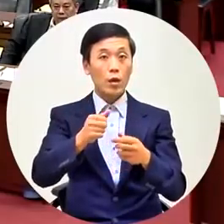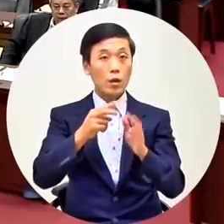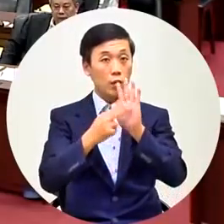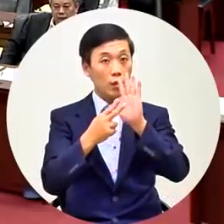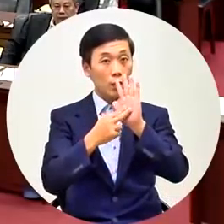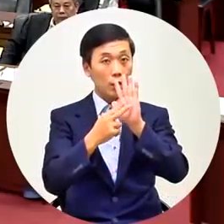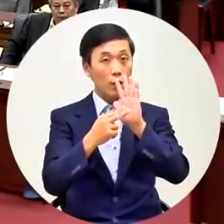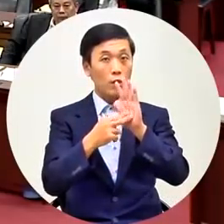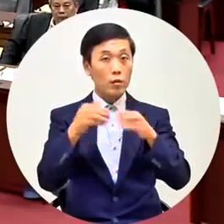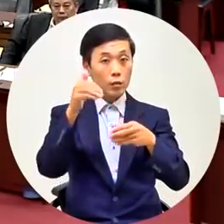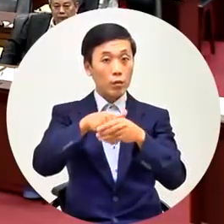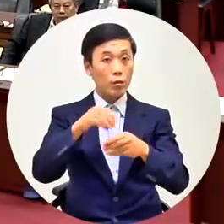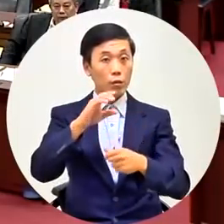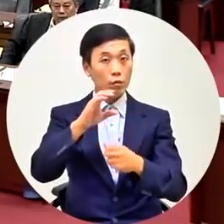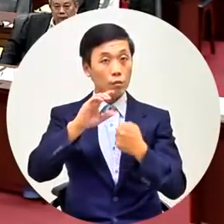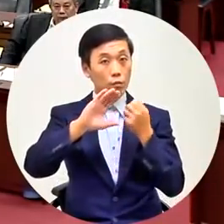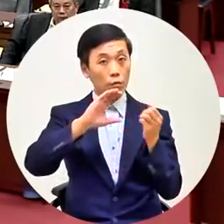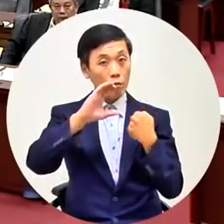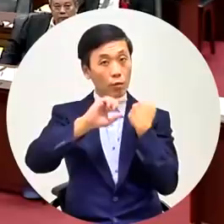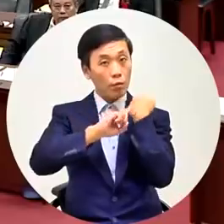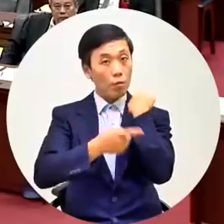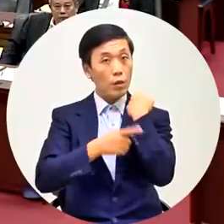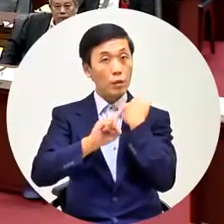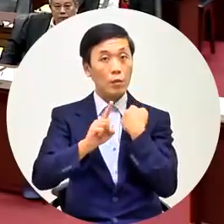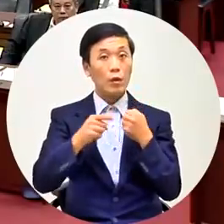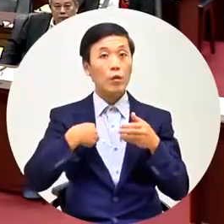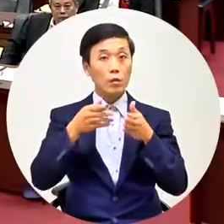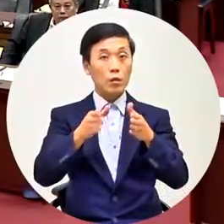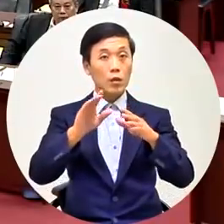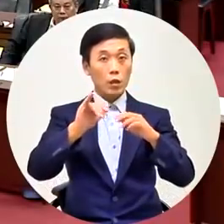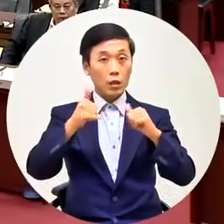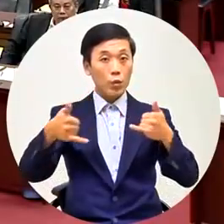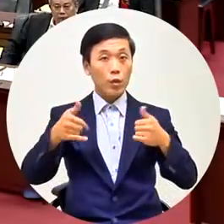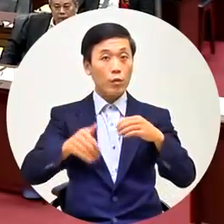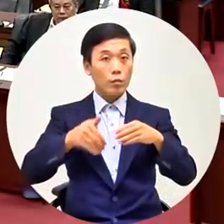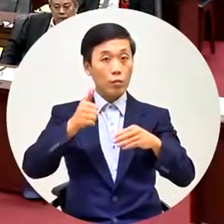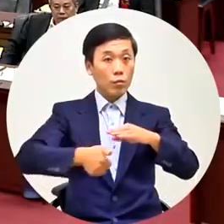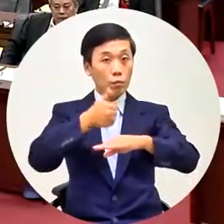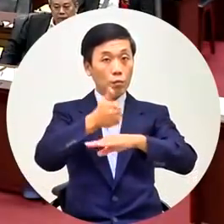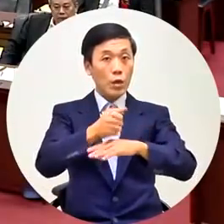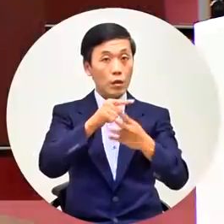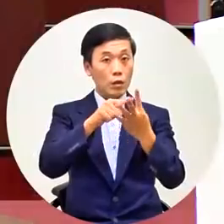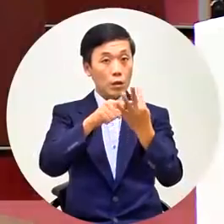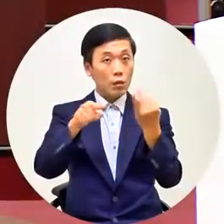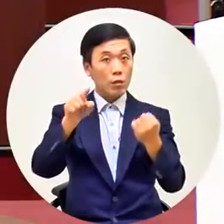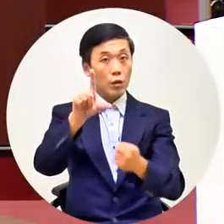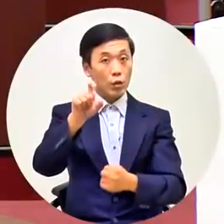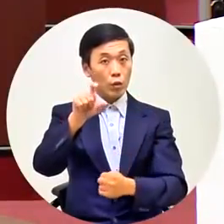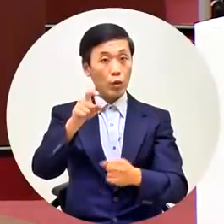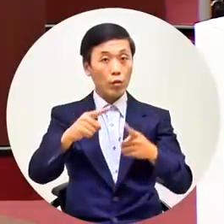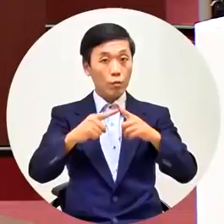向大家报告，完成宣誓议员就职66位，出席议员66位，已达法定出席人